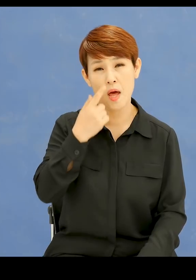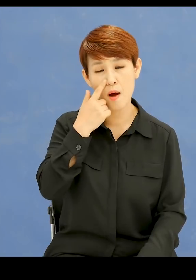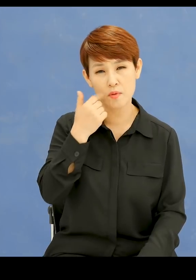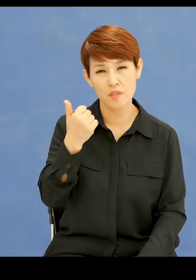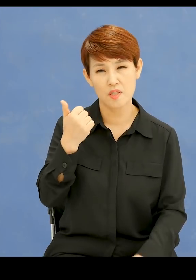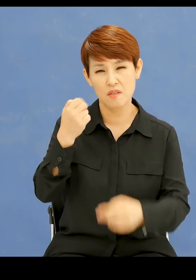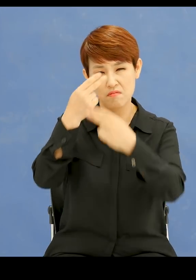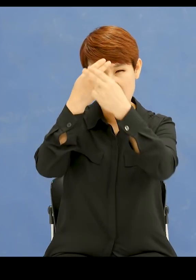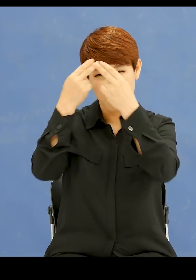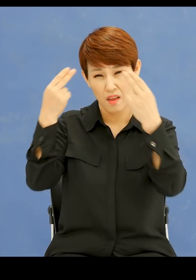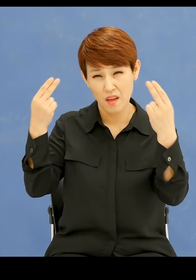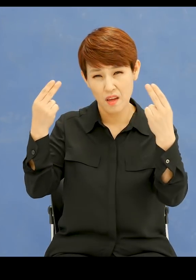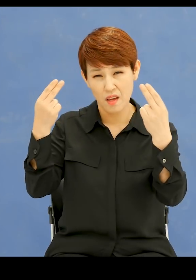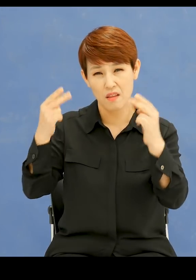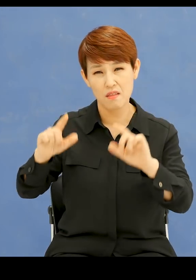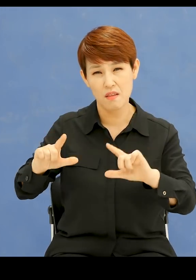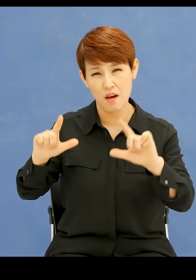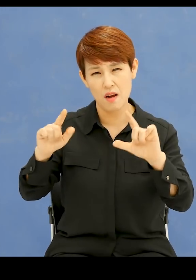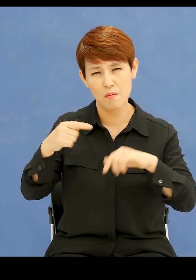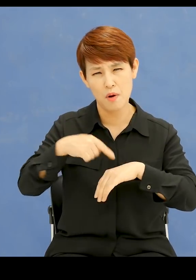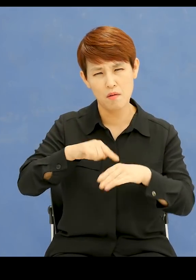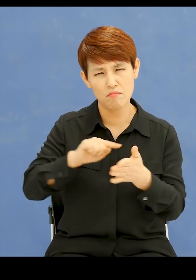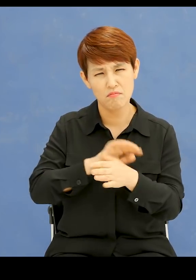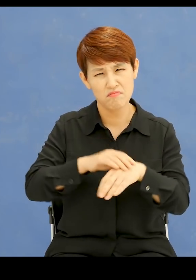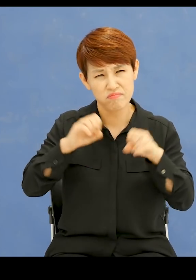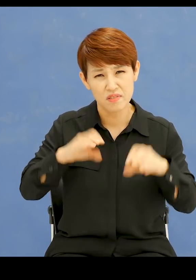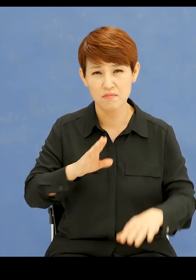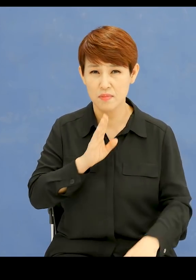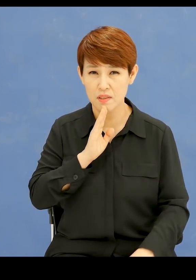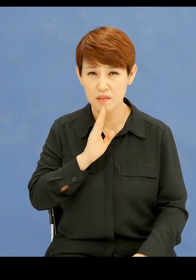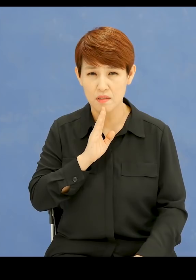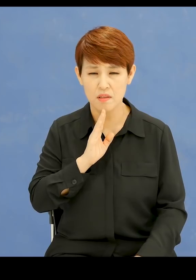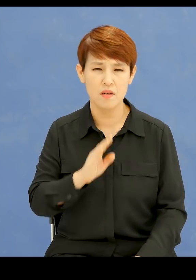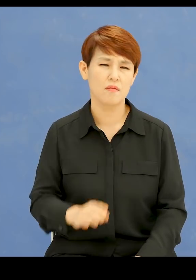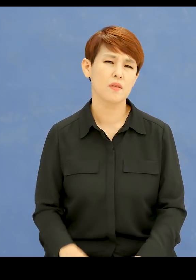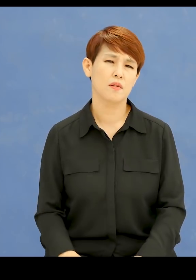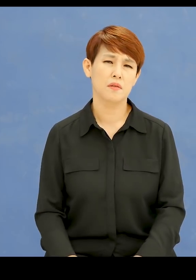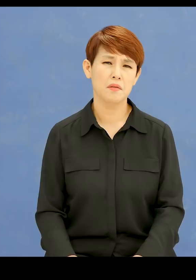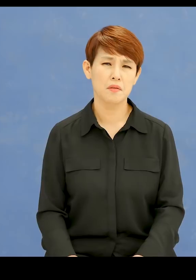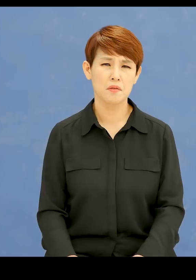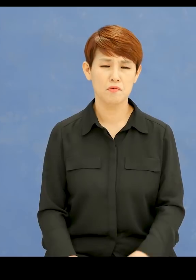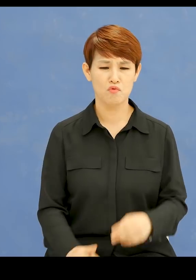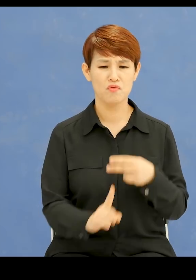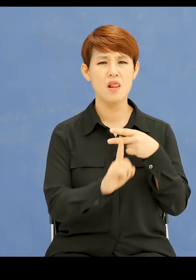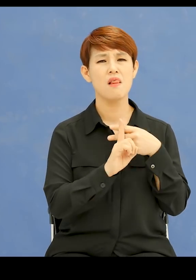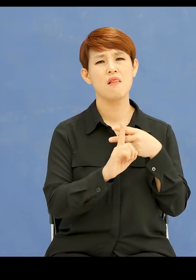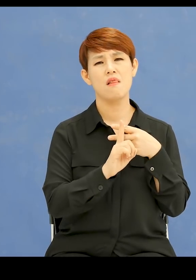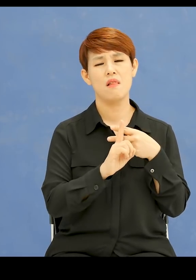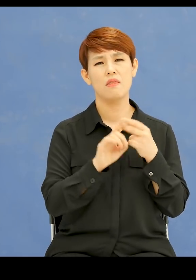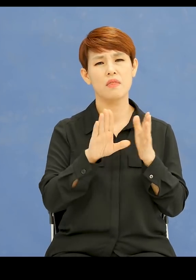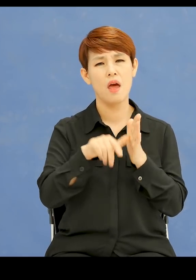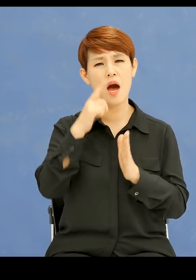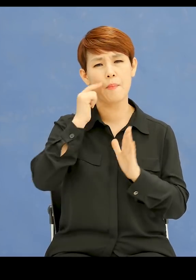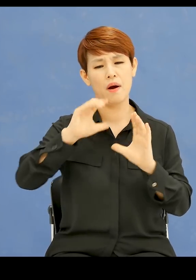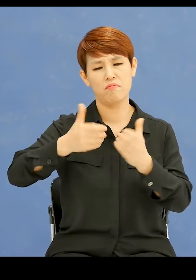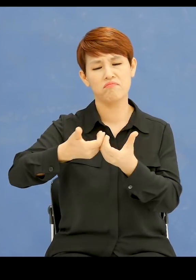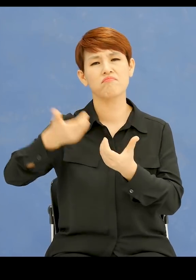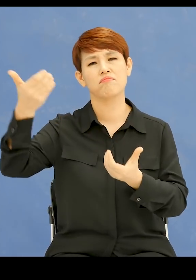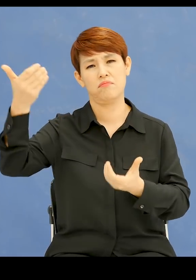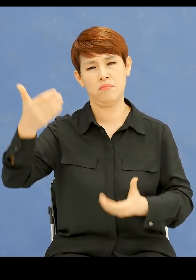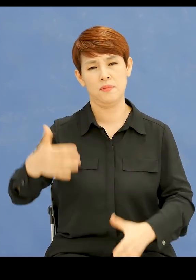장례를 치르시면서 좀 많이 허무한 마음을 드셨다고 들었거든요. 너무 어리죠. 중학교 1학년짜리가.